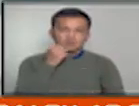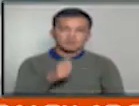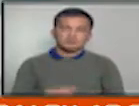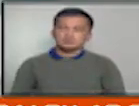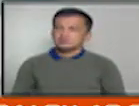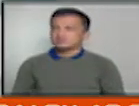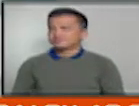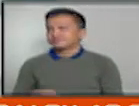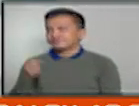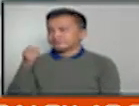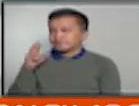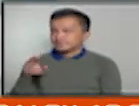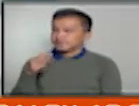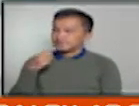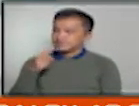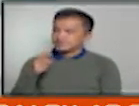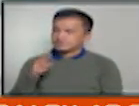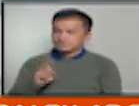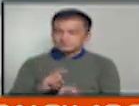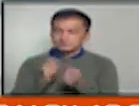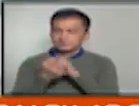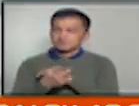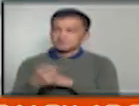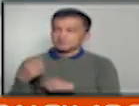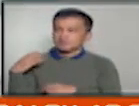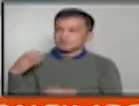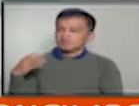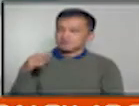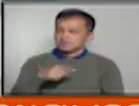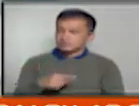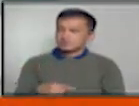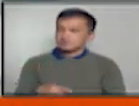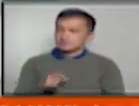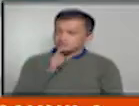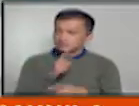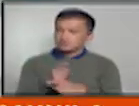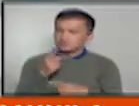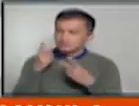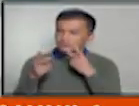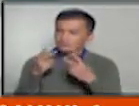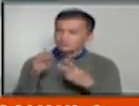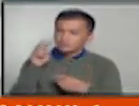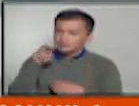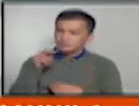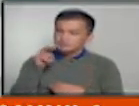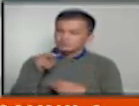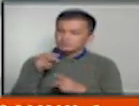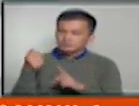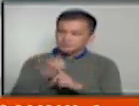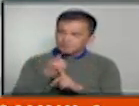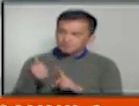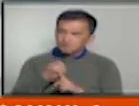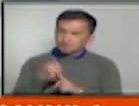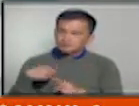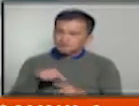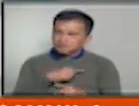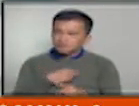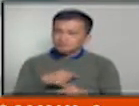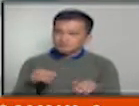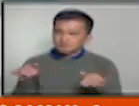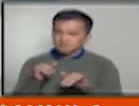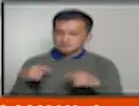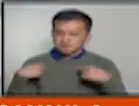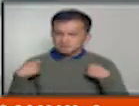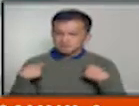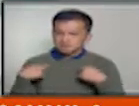po, sir. Binabaliktad po kami ng kapitan na yan. Actually po, sir, makikita po sa video yung pananakit po niya sa amin, pati po sa minor de